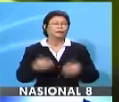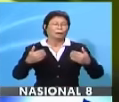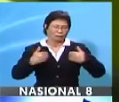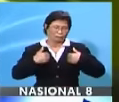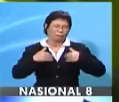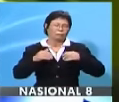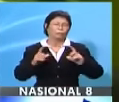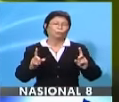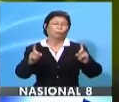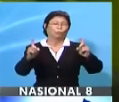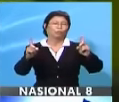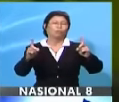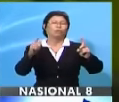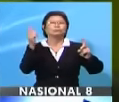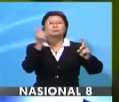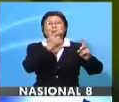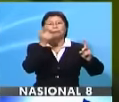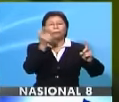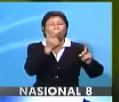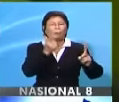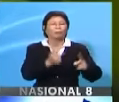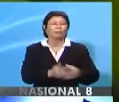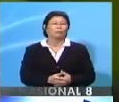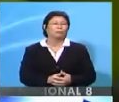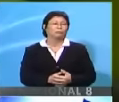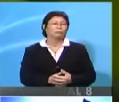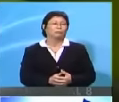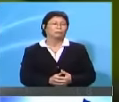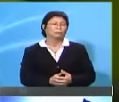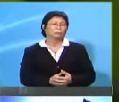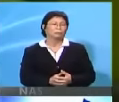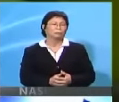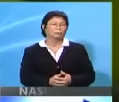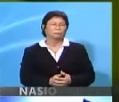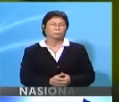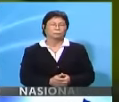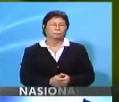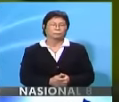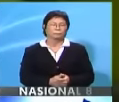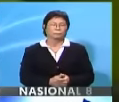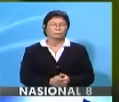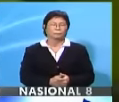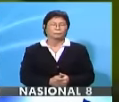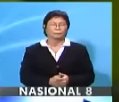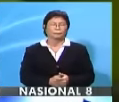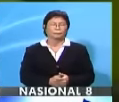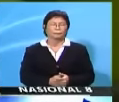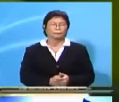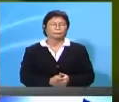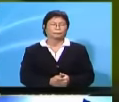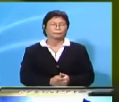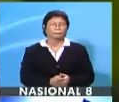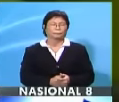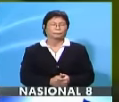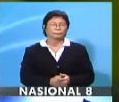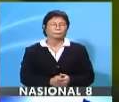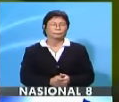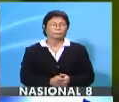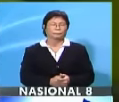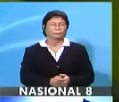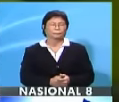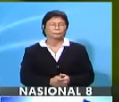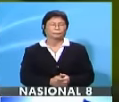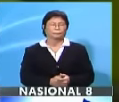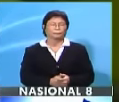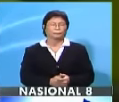lah. Dia tak nak lah, mereka tu duduk macam tu, tak ada apa kan. Nak penerimaan mereka pun nak dalam tu lah. Kira dah sampai ajar